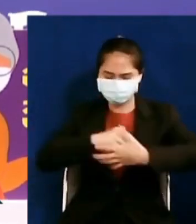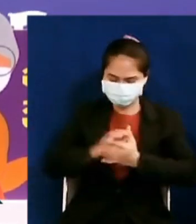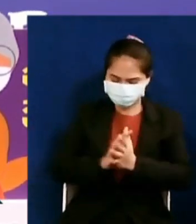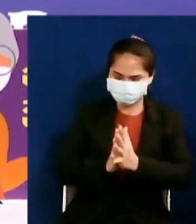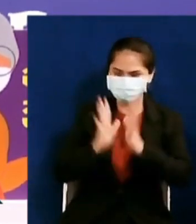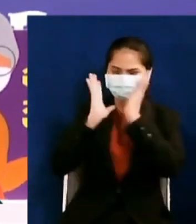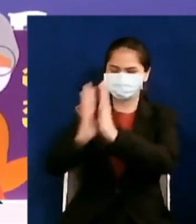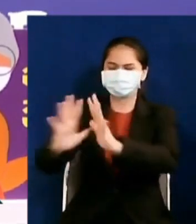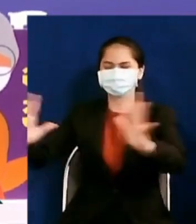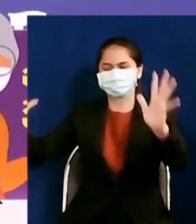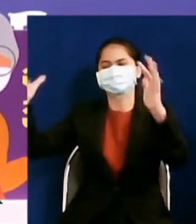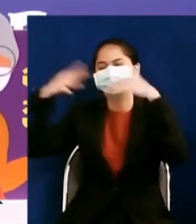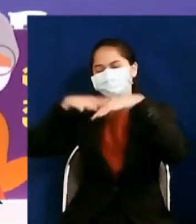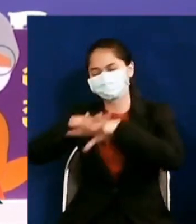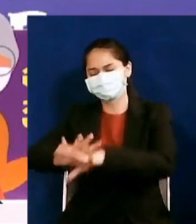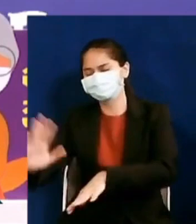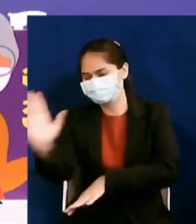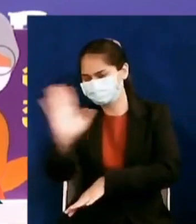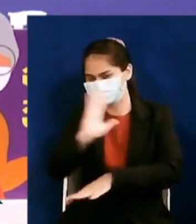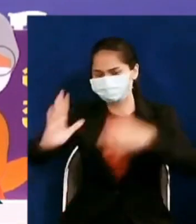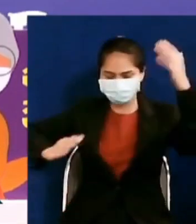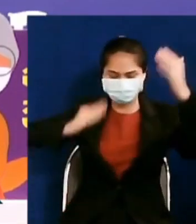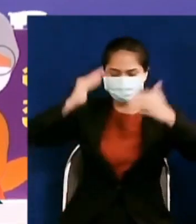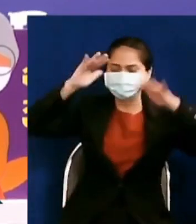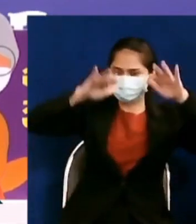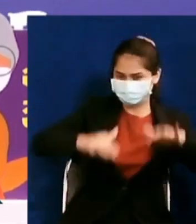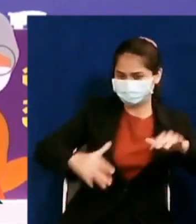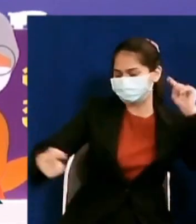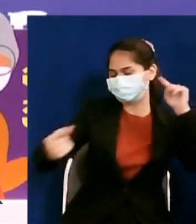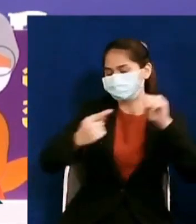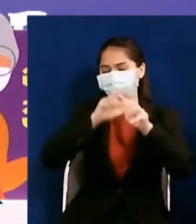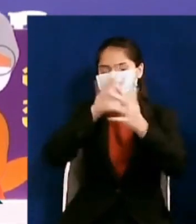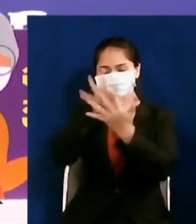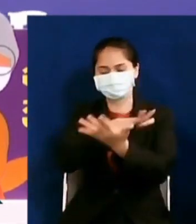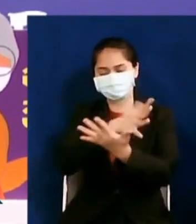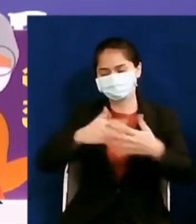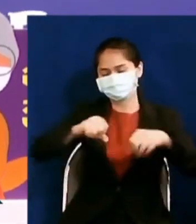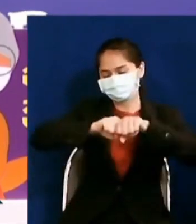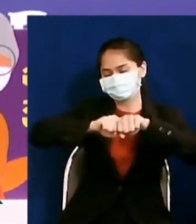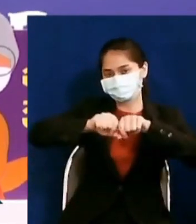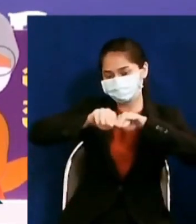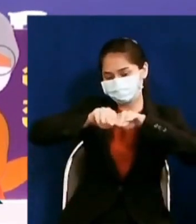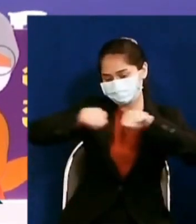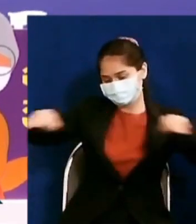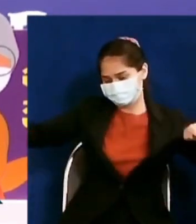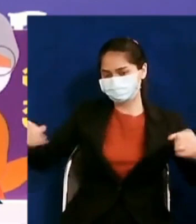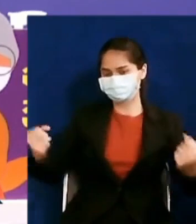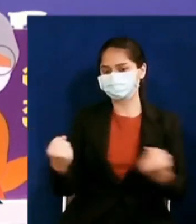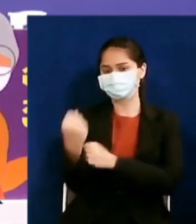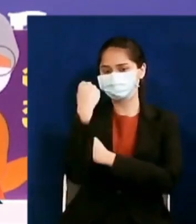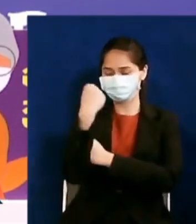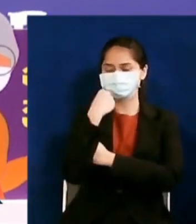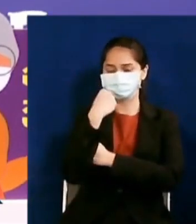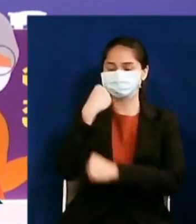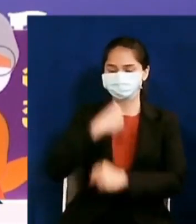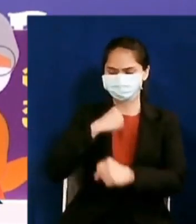อื่นที่ไม่มีผลจากการกลายพันธุ์มี87ยี่ห้อนะคะในส่วนของ N และยีนอื่นๆเนี่ยประกอบด้วยฉะนั้นโอกาส